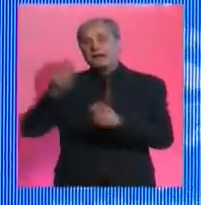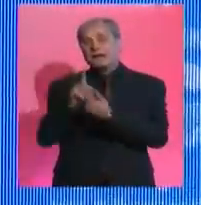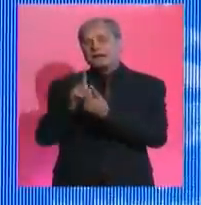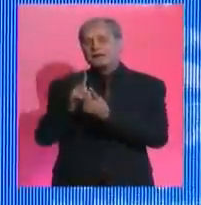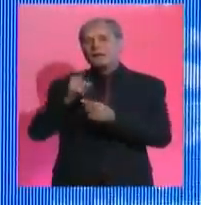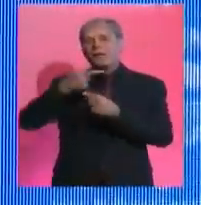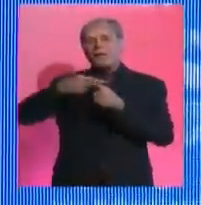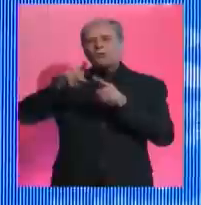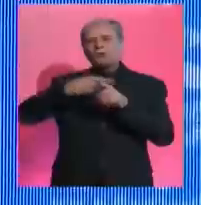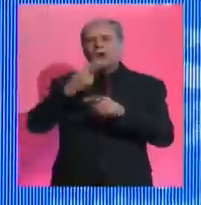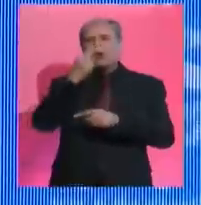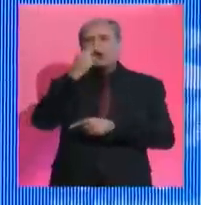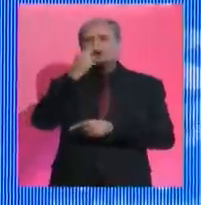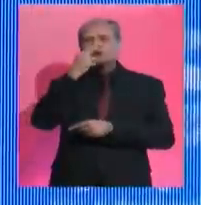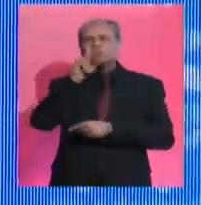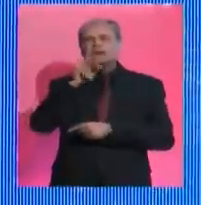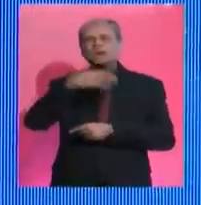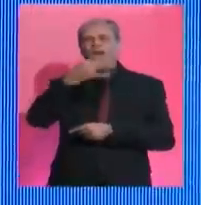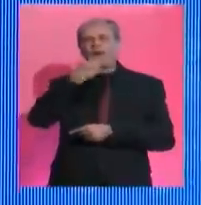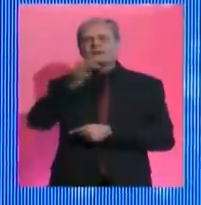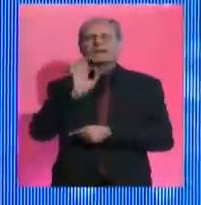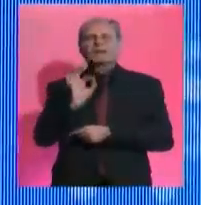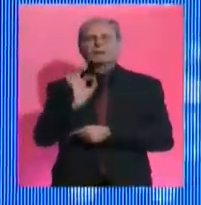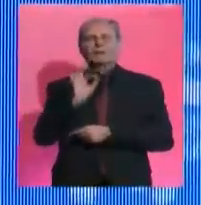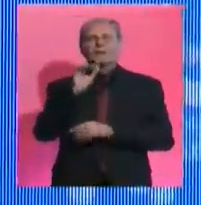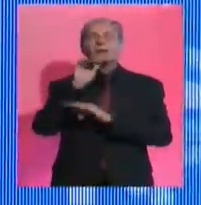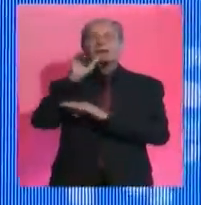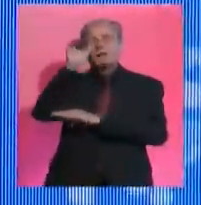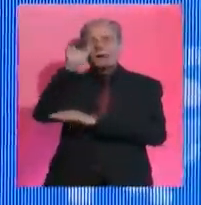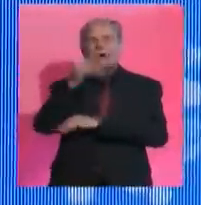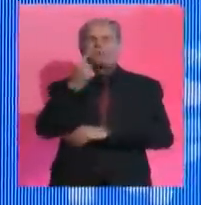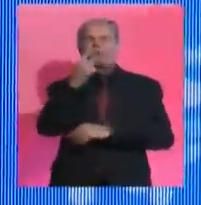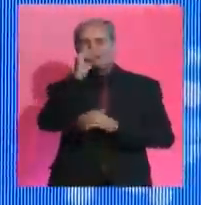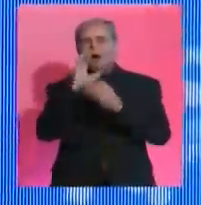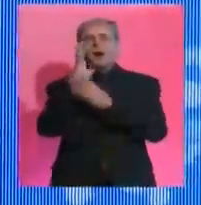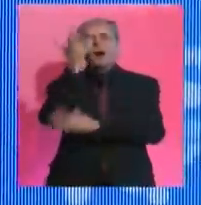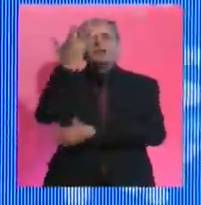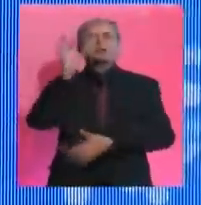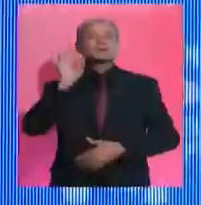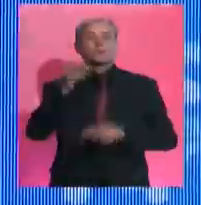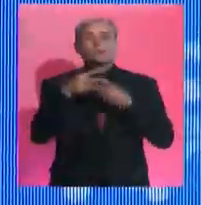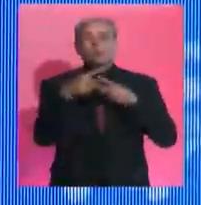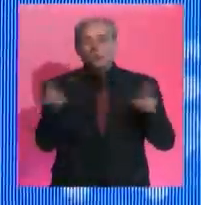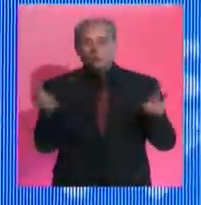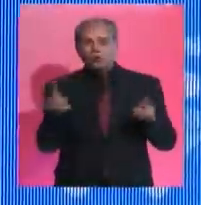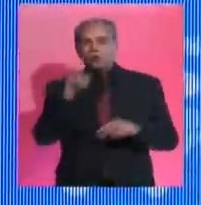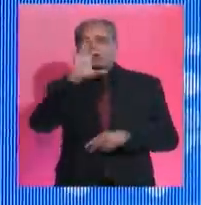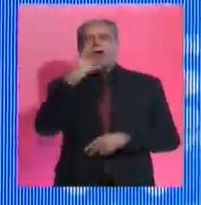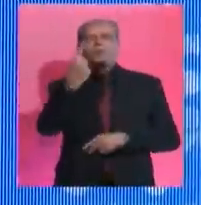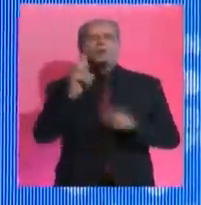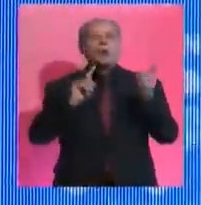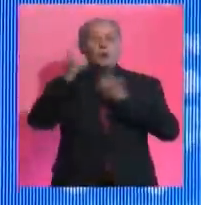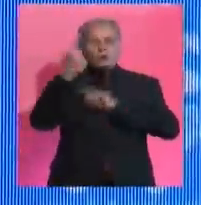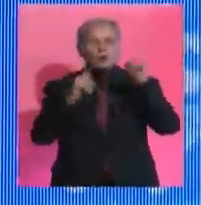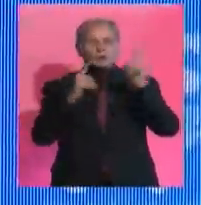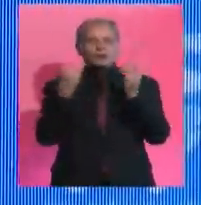ortak özlemi Bu bir ifadesidir Yaşamak bir ağaç gibi tek ve hür ve bir orman gibi